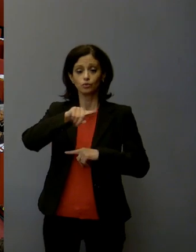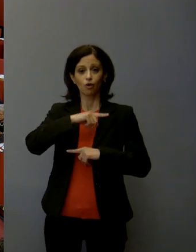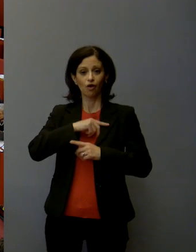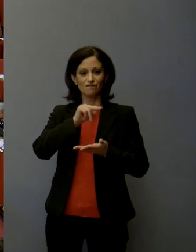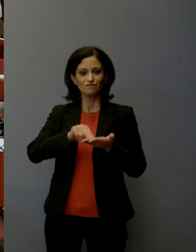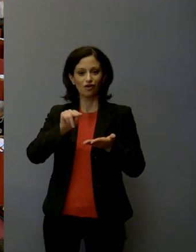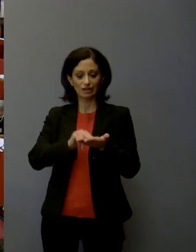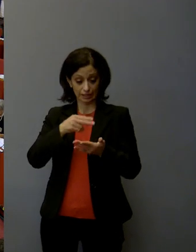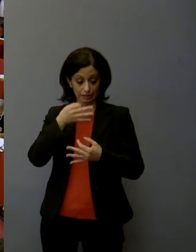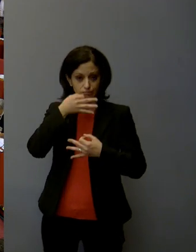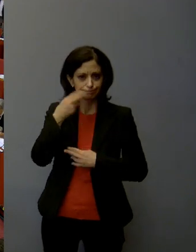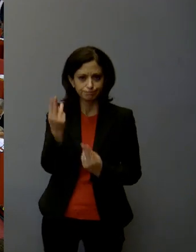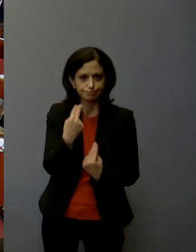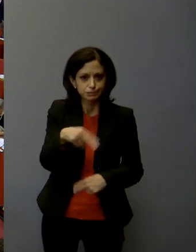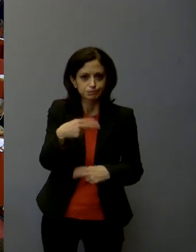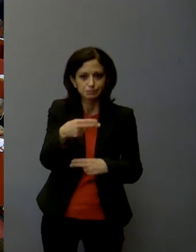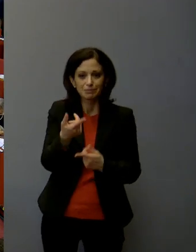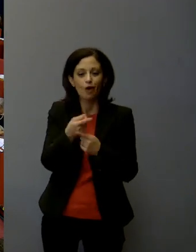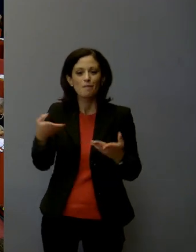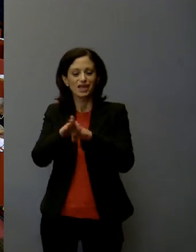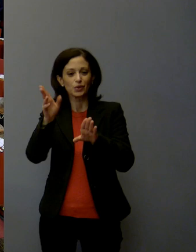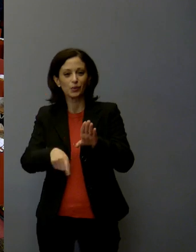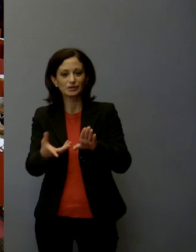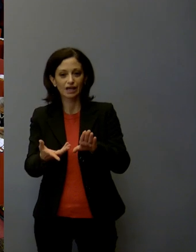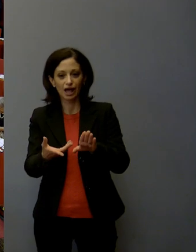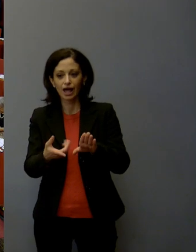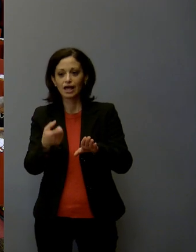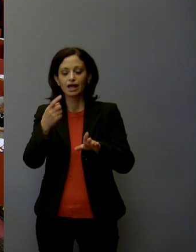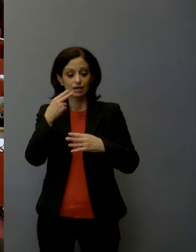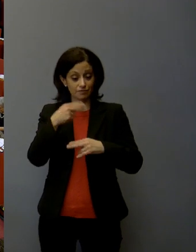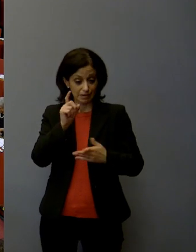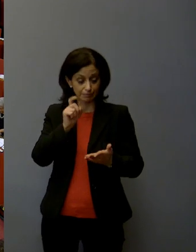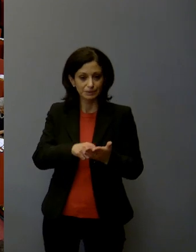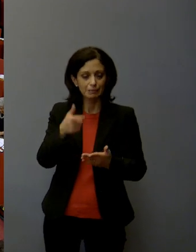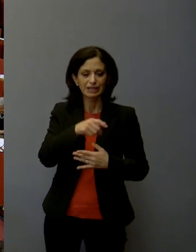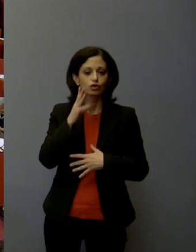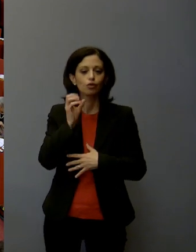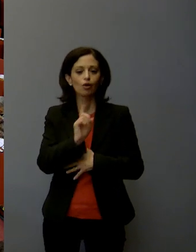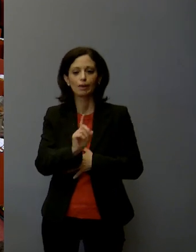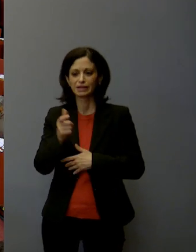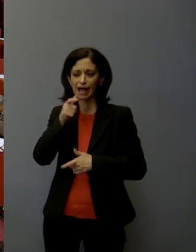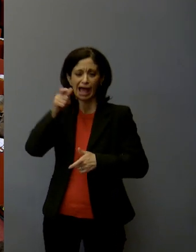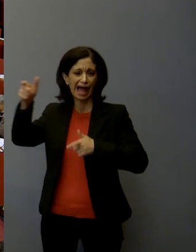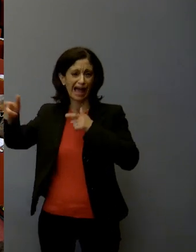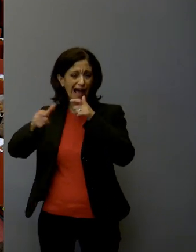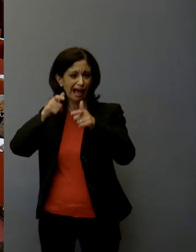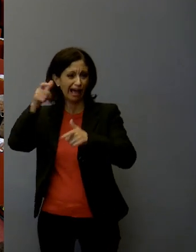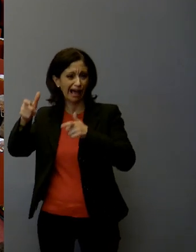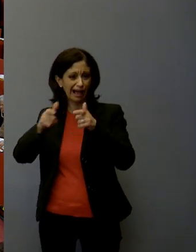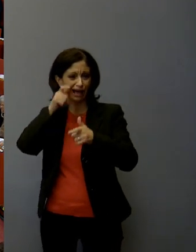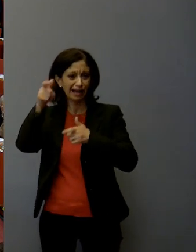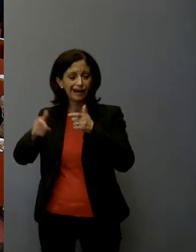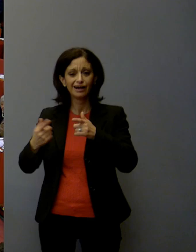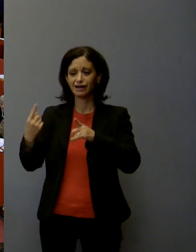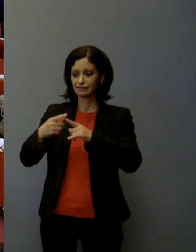sono riusciti a votare perché ormai era chiusa la votazione perché non hanno capito con le urla che provenivano